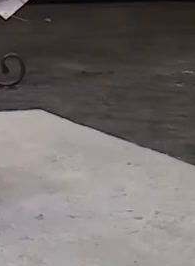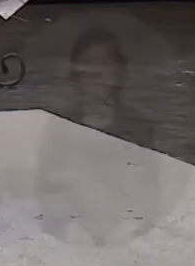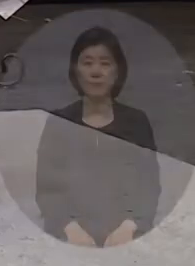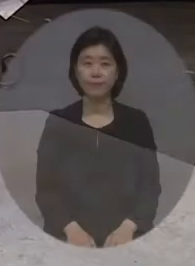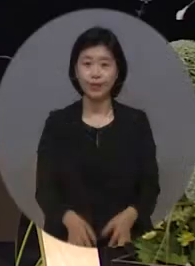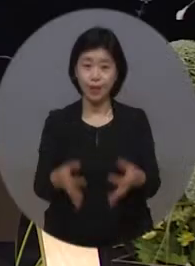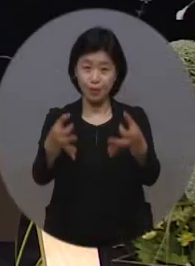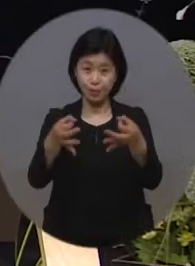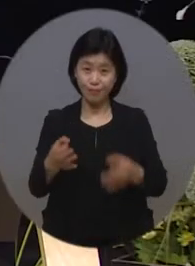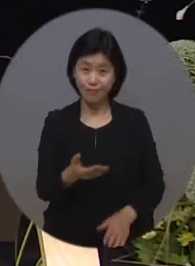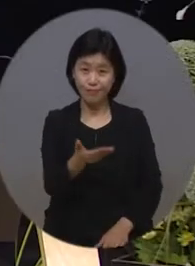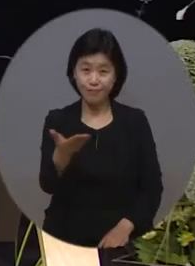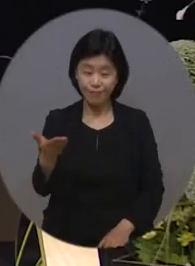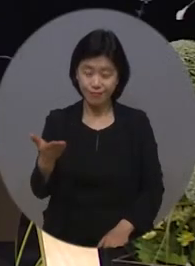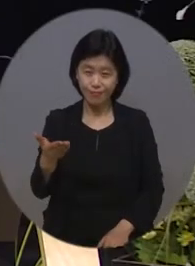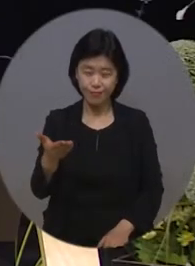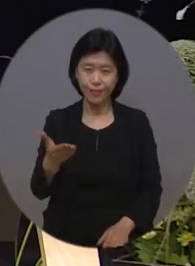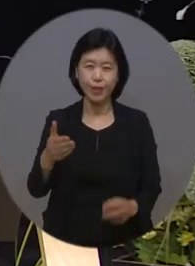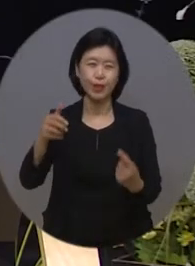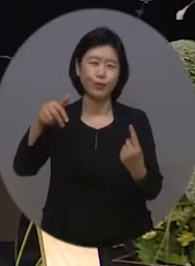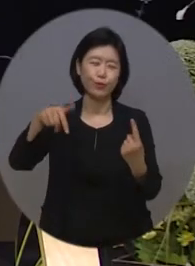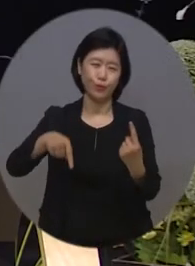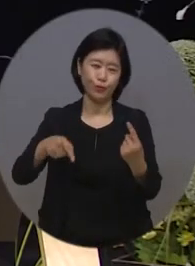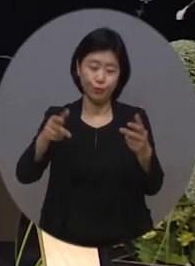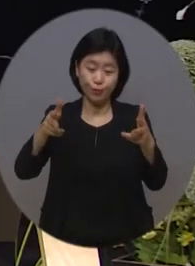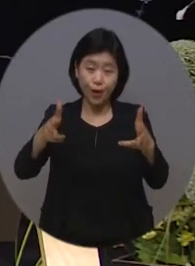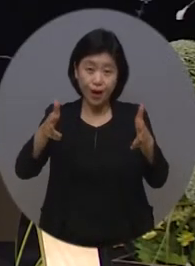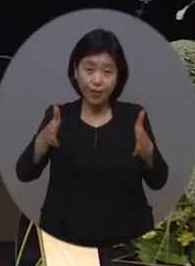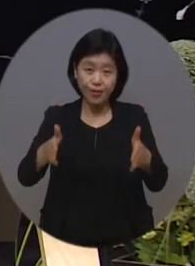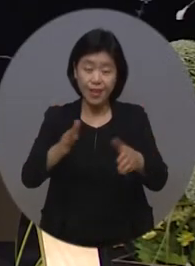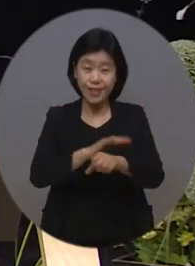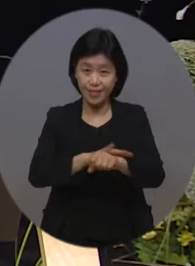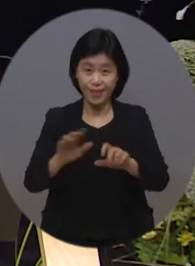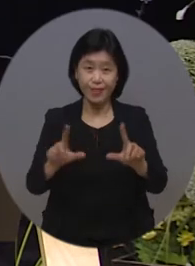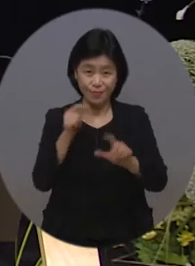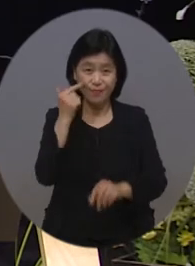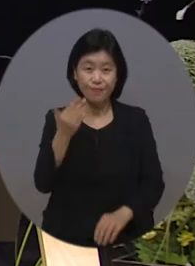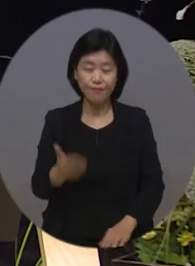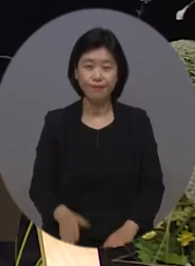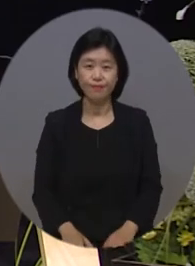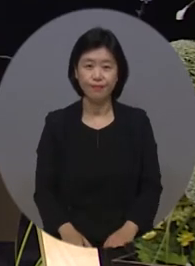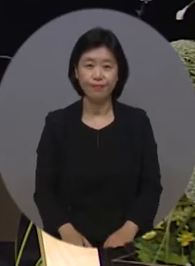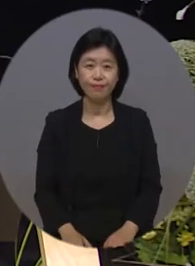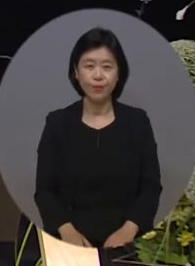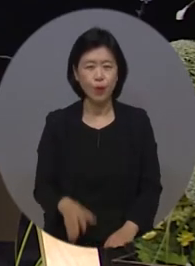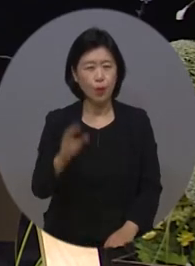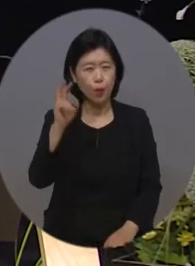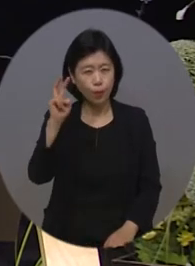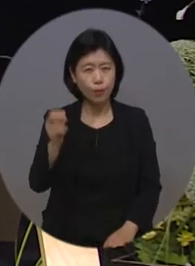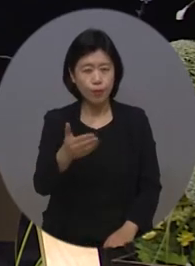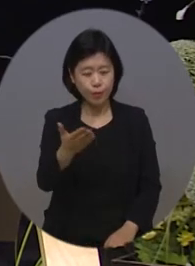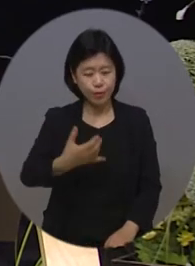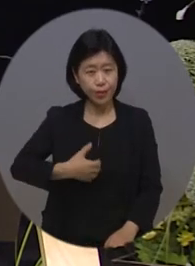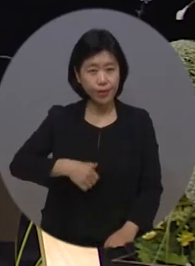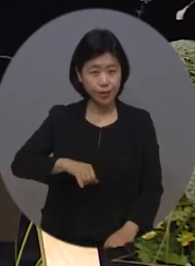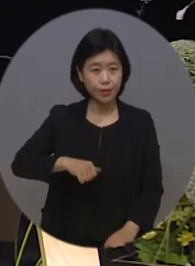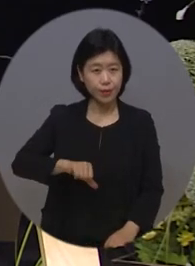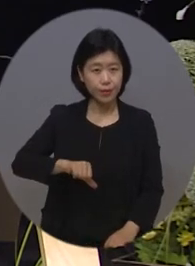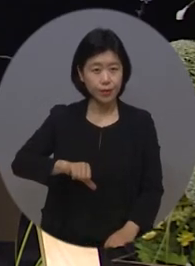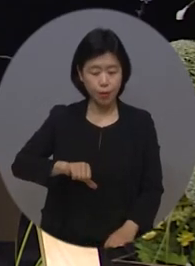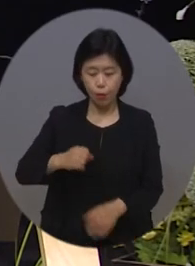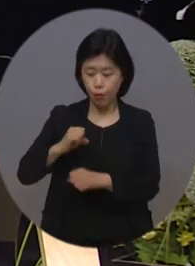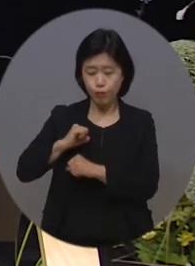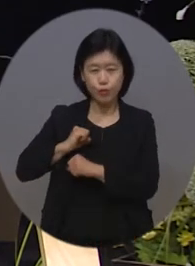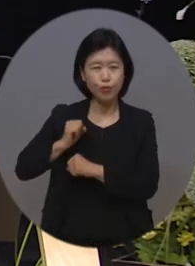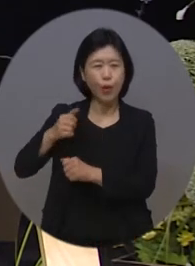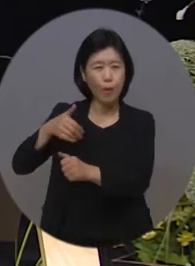시청자 여러분, 한 주 동안 건강하셨습니까? 그 사이 자식을 군대에 보냈다거나 한동안 멀리 떨어져 지내야